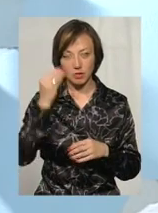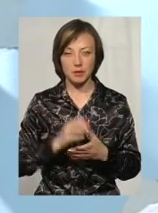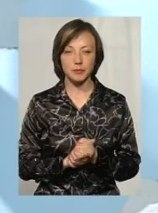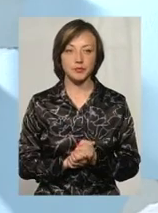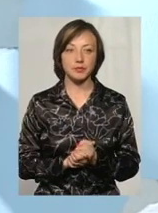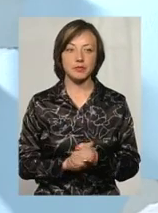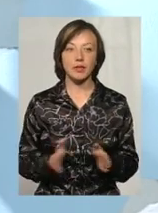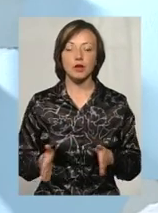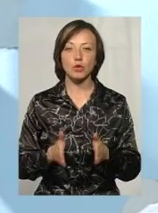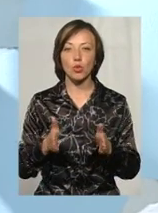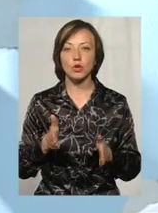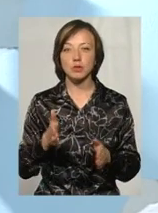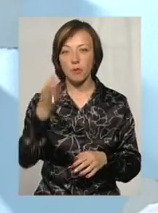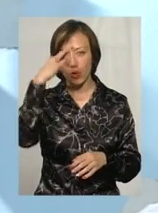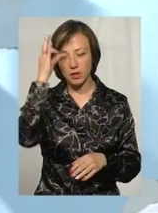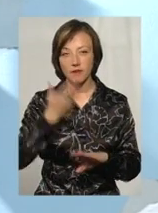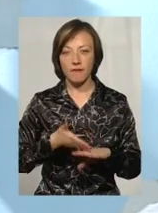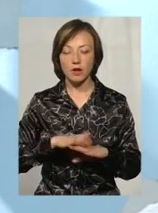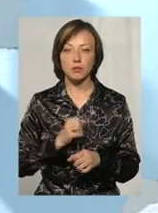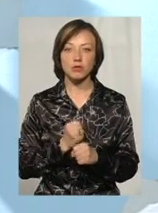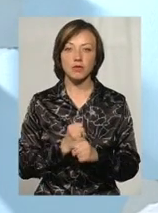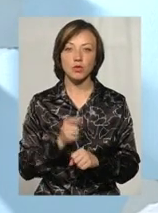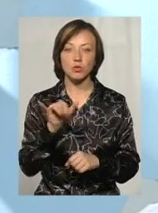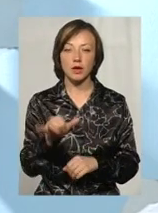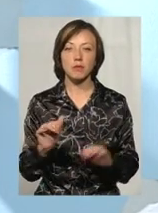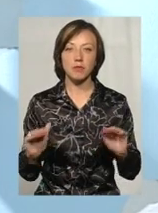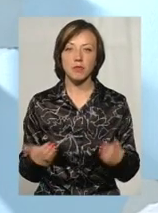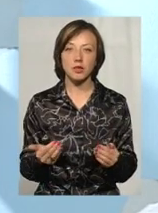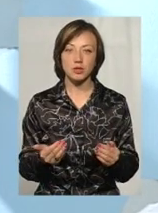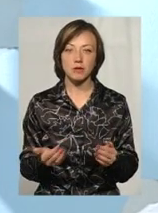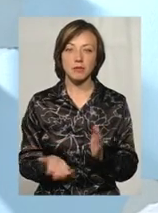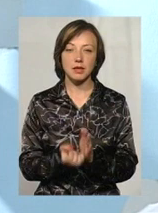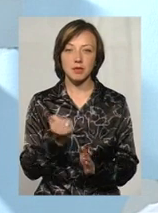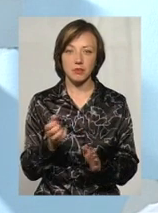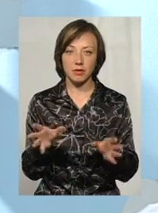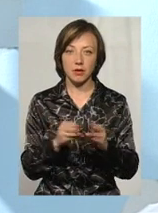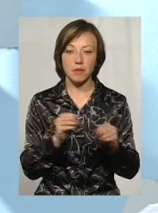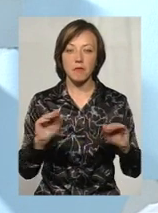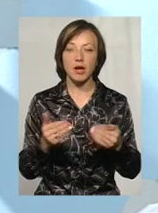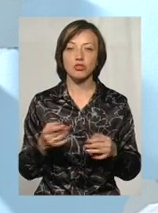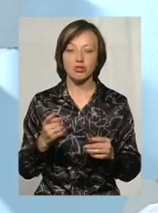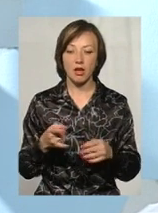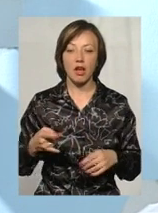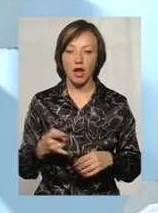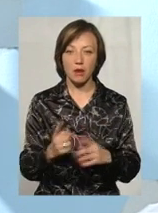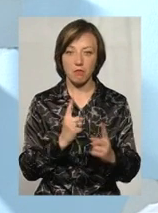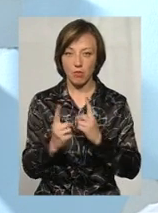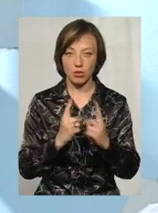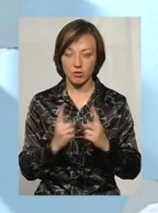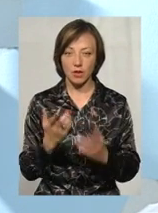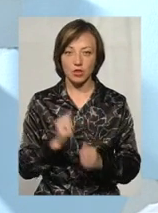розумієте, в дорожній поліції набагато важче працювати в плані того, що в тебе набагато менше підтримка колег, тому що менше екіпажів. Якщо дуже